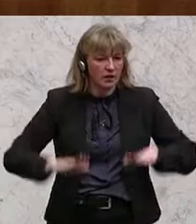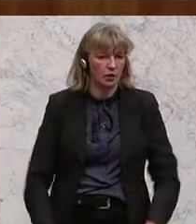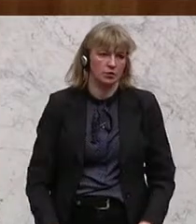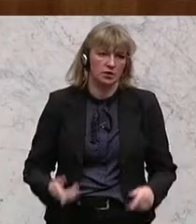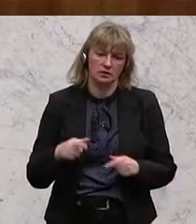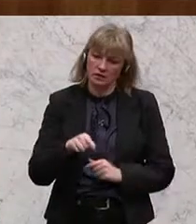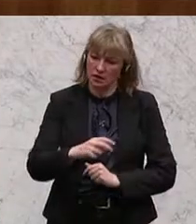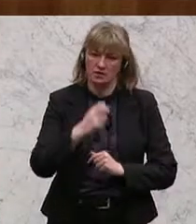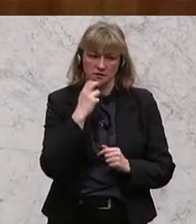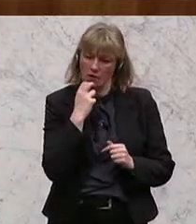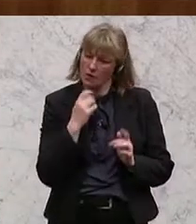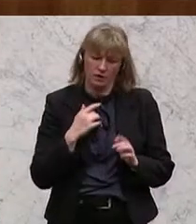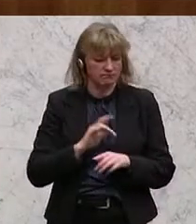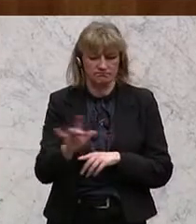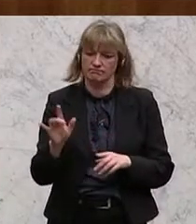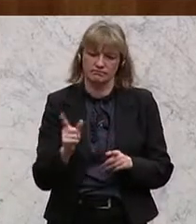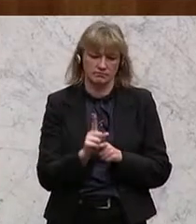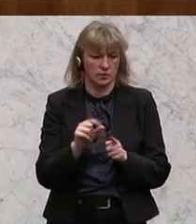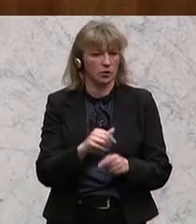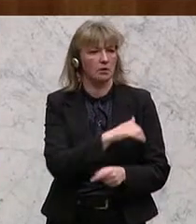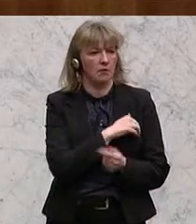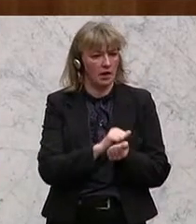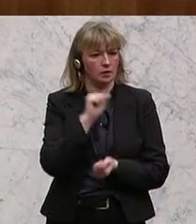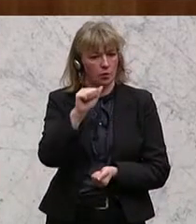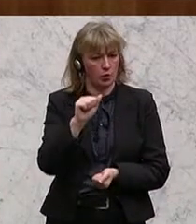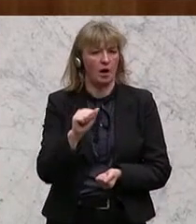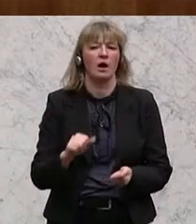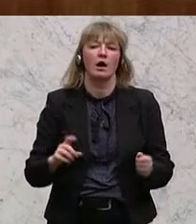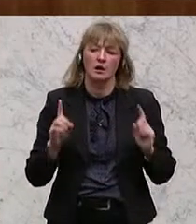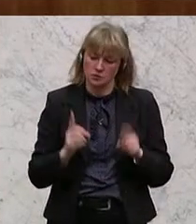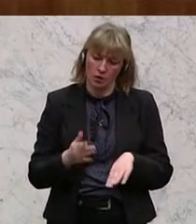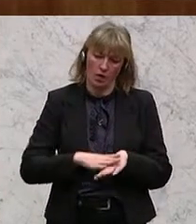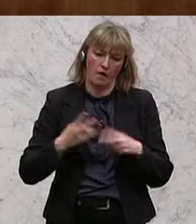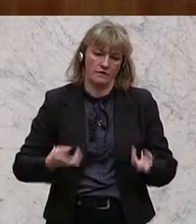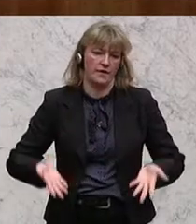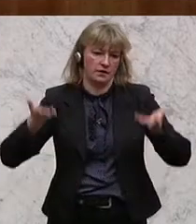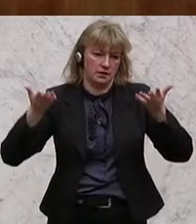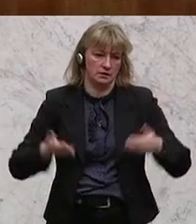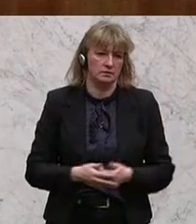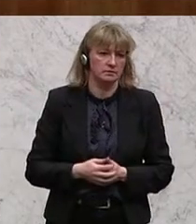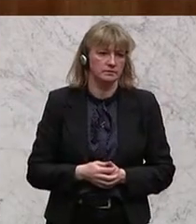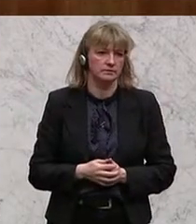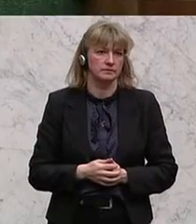Dem wollen wir entgegenwirken. Also Matura soll aufgewertet werden.